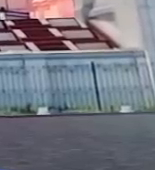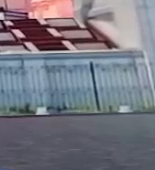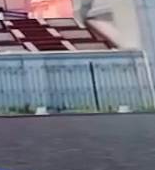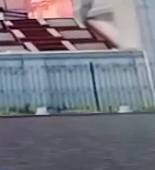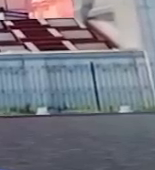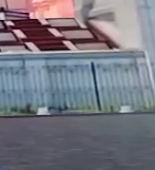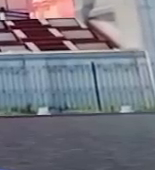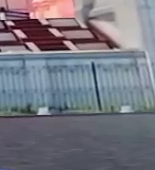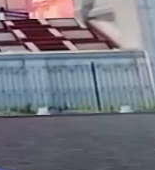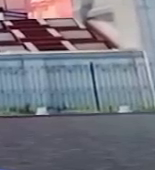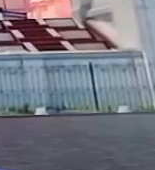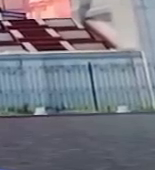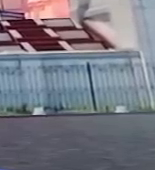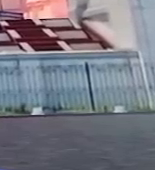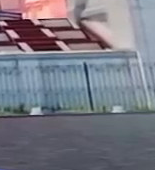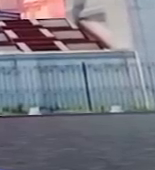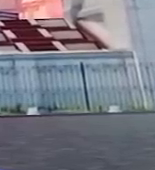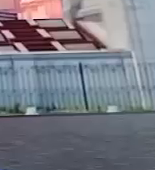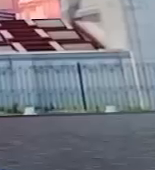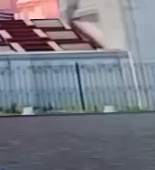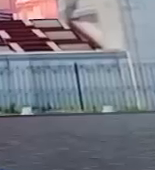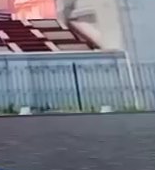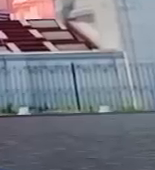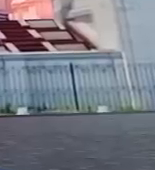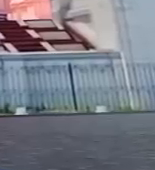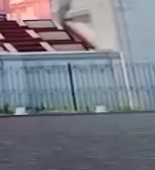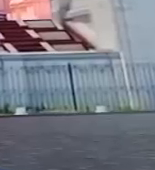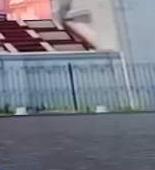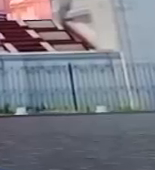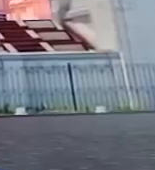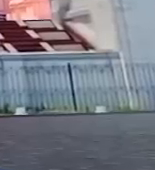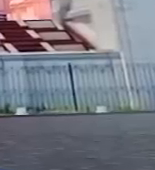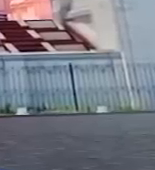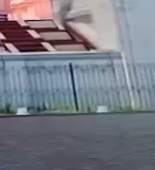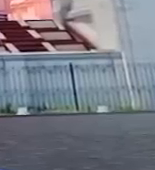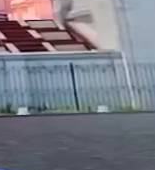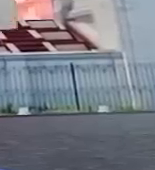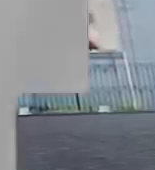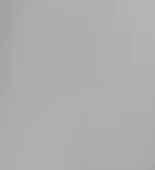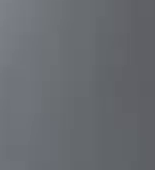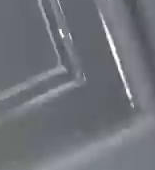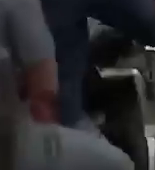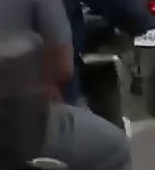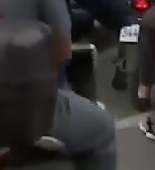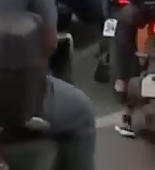sa Maynila, magdeklara na rin ng holiday. Nakatutok si Dano Tengkungko.